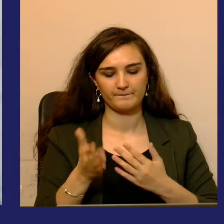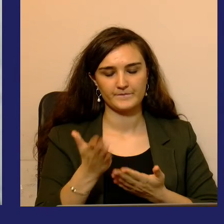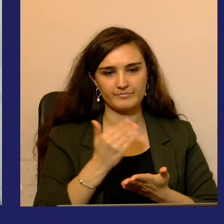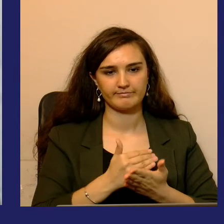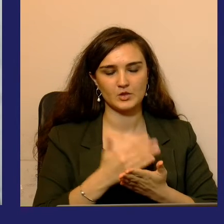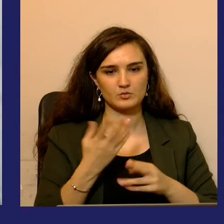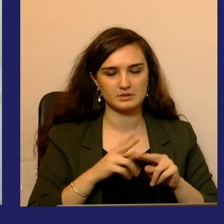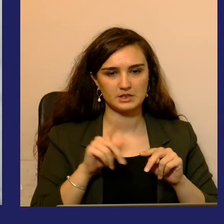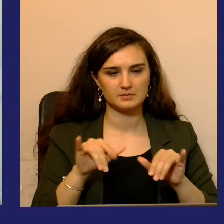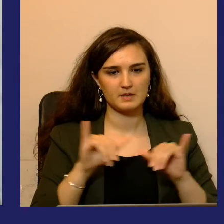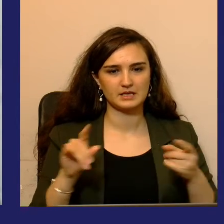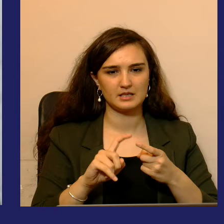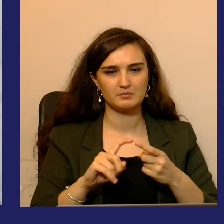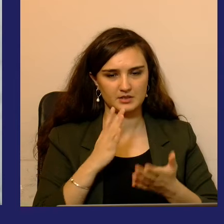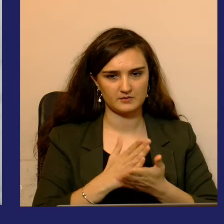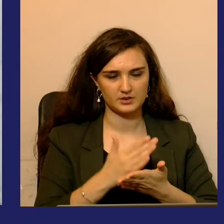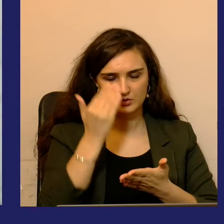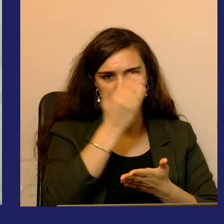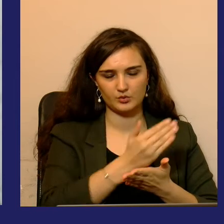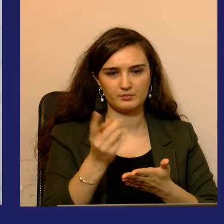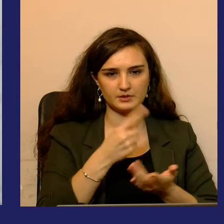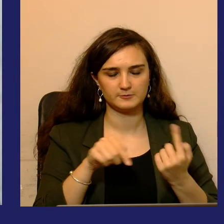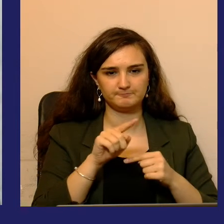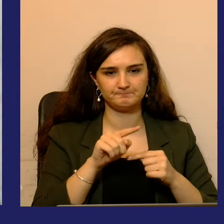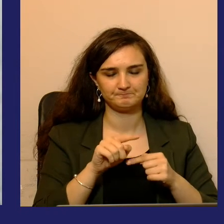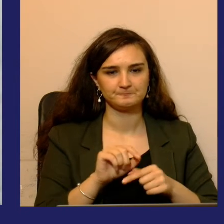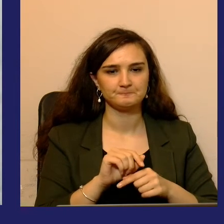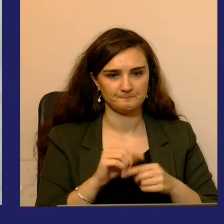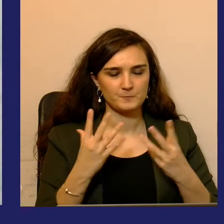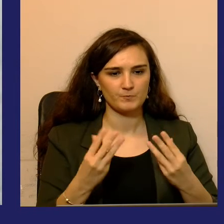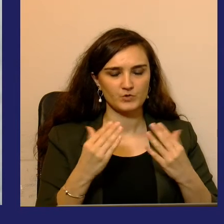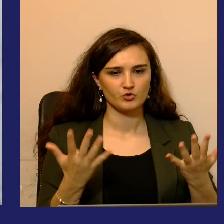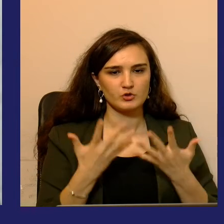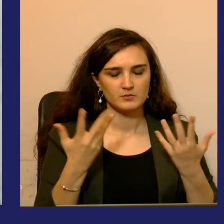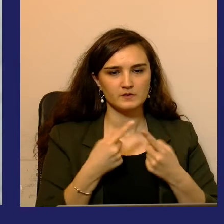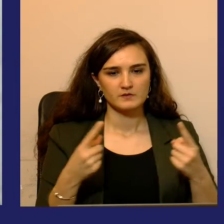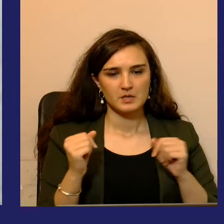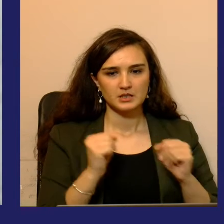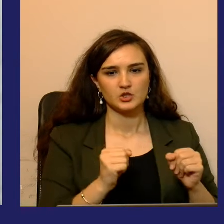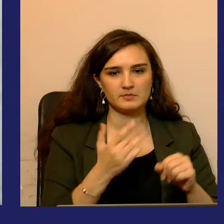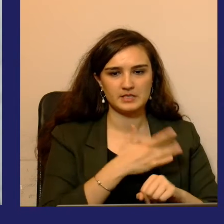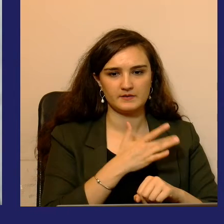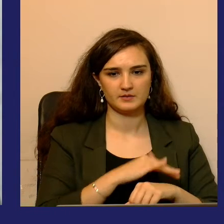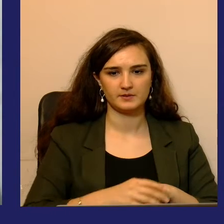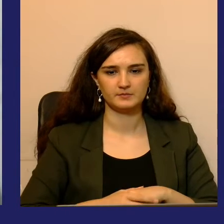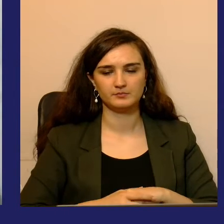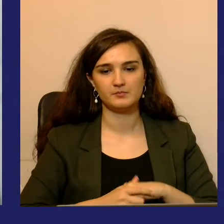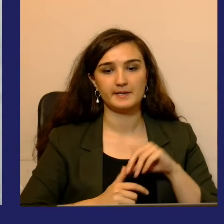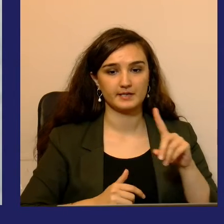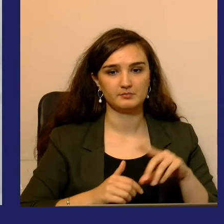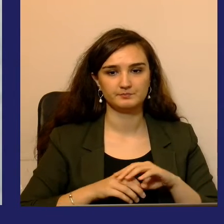შედეგები, რომელსაც პანდემია აყენებს საზოგადოებას, შეარბილოს სხვადასხვა მხარდაჭერი სერვისები.